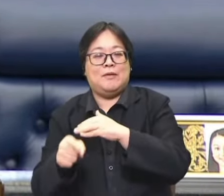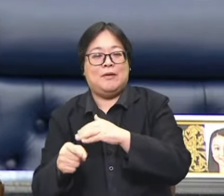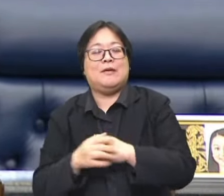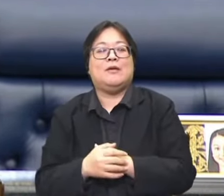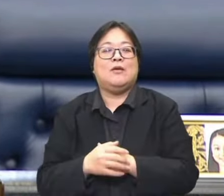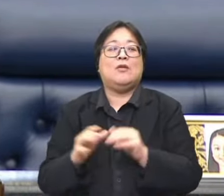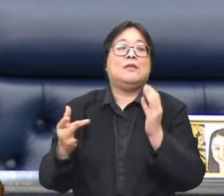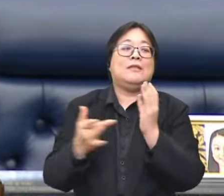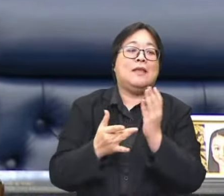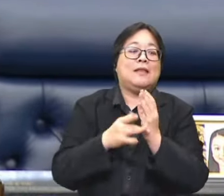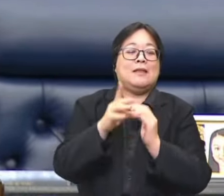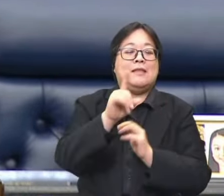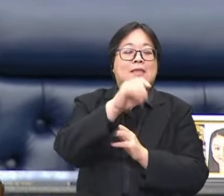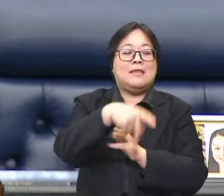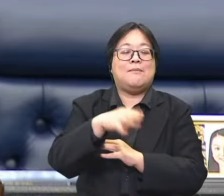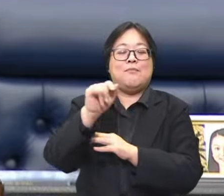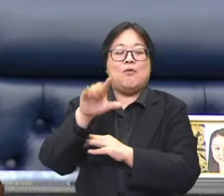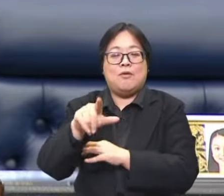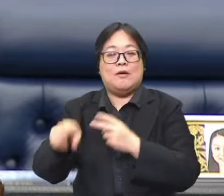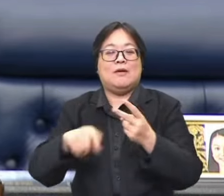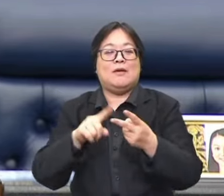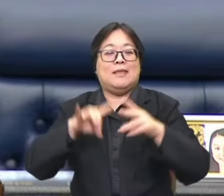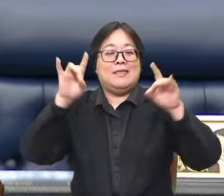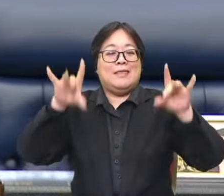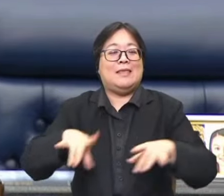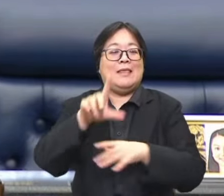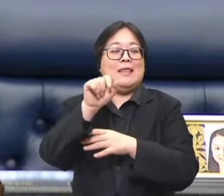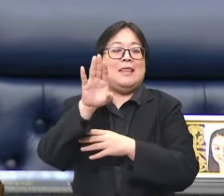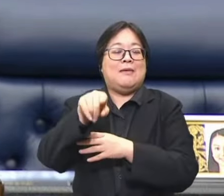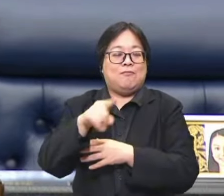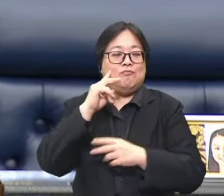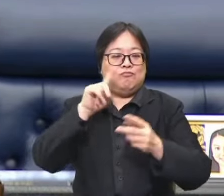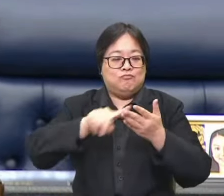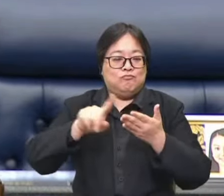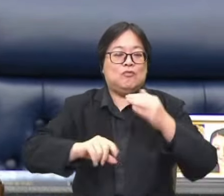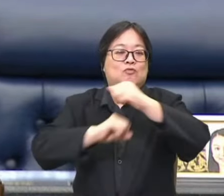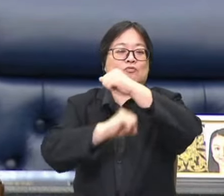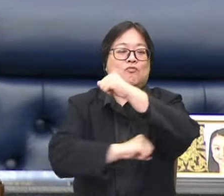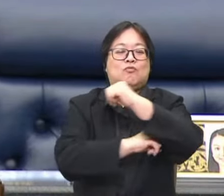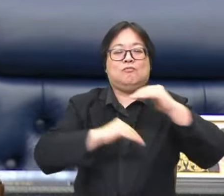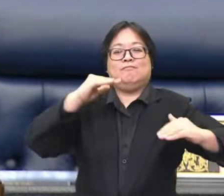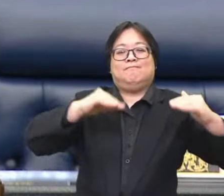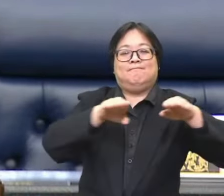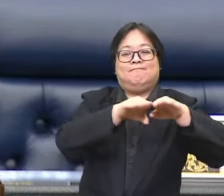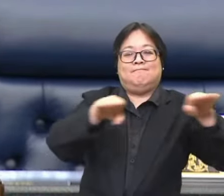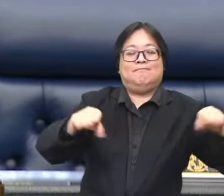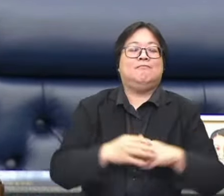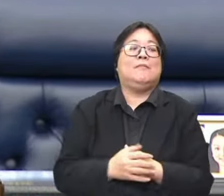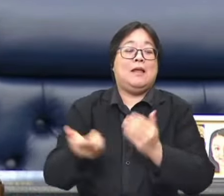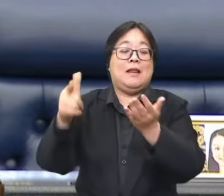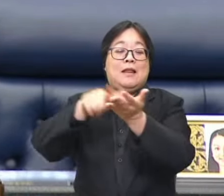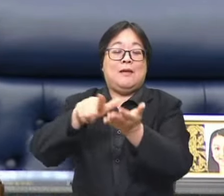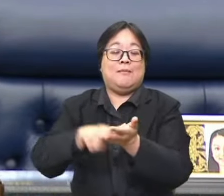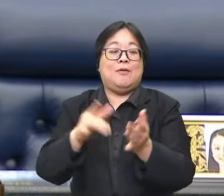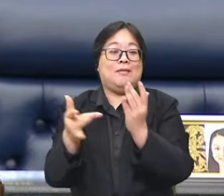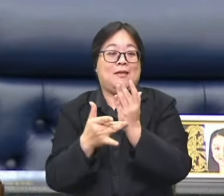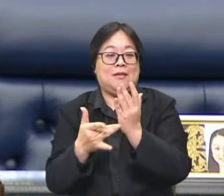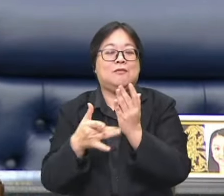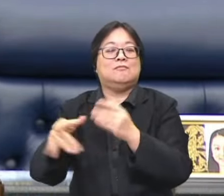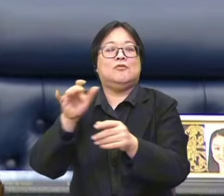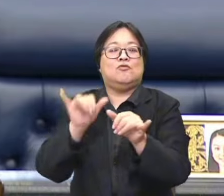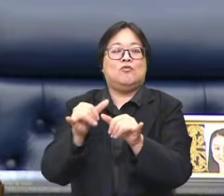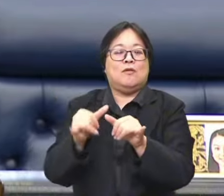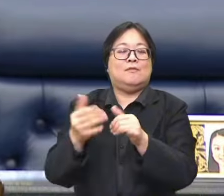penggunaan teknik deep boring serta ujian makmal untuk memastikan struktur tanah stabil. Laporan geoteknikal oleh jurutera bertauliah